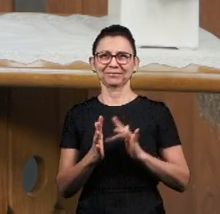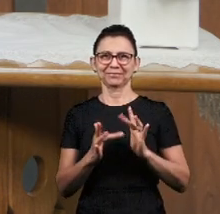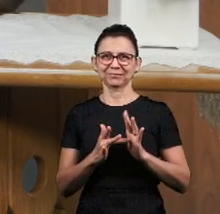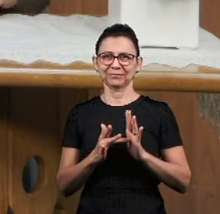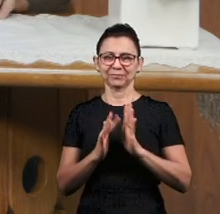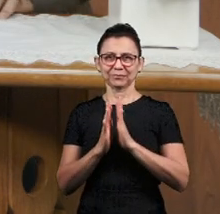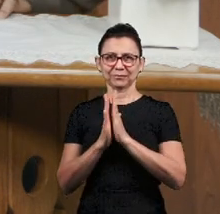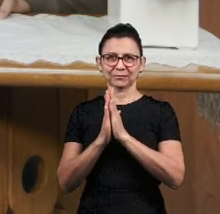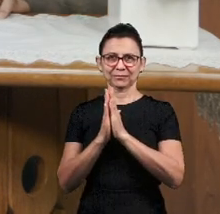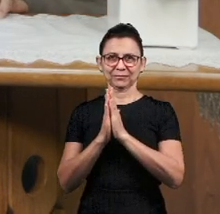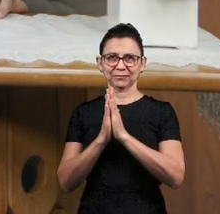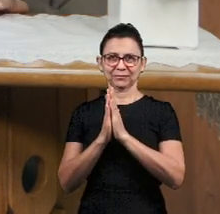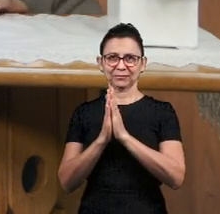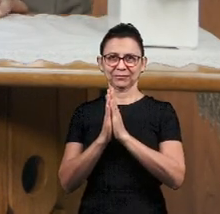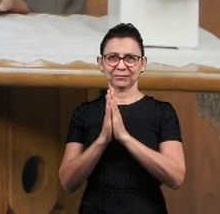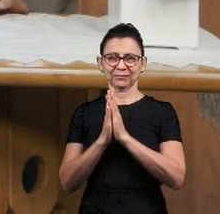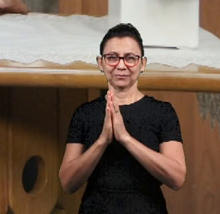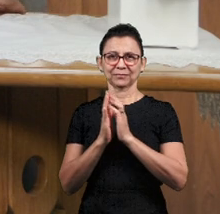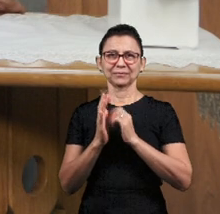prier.